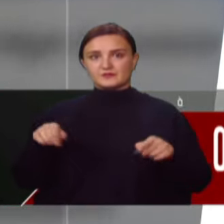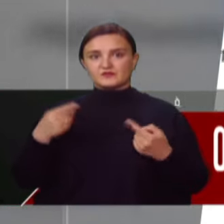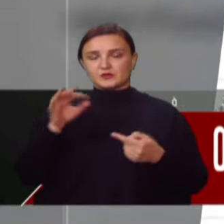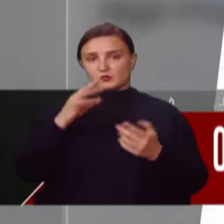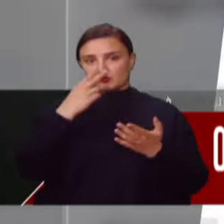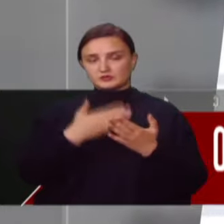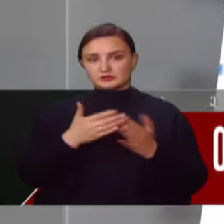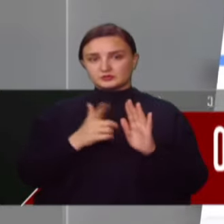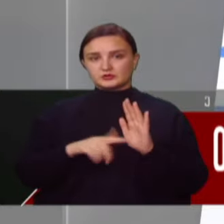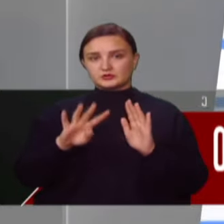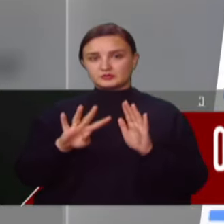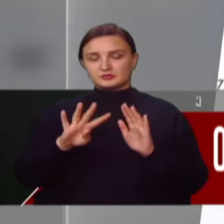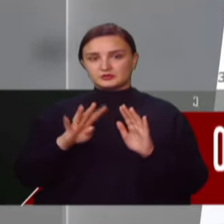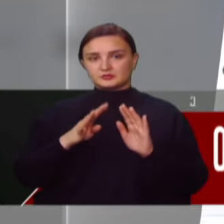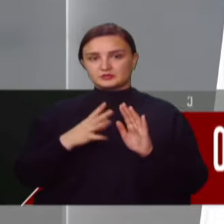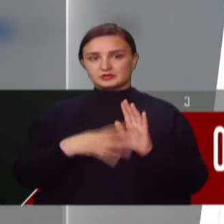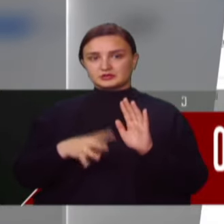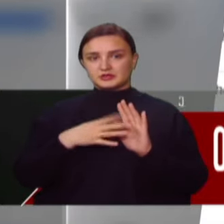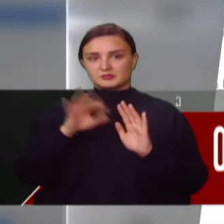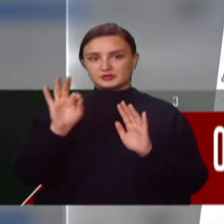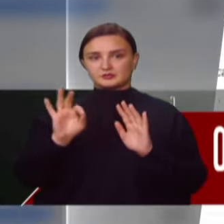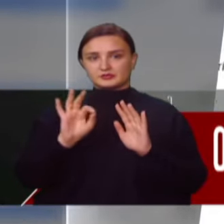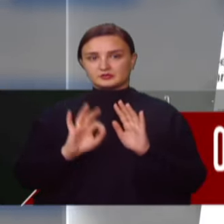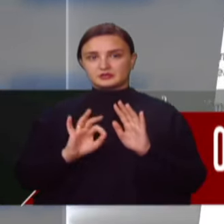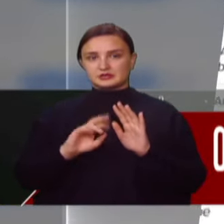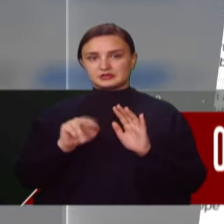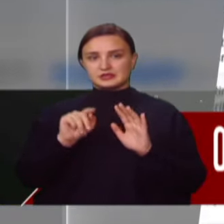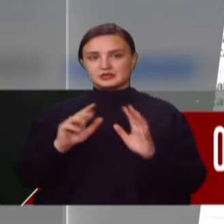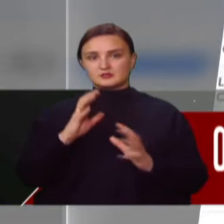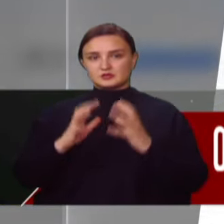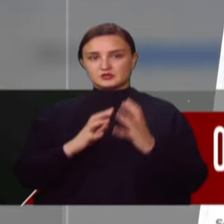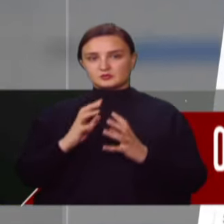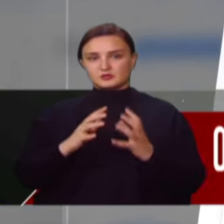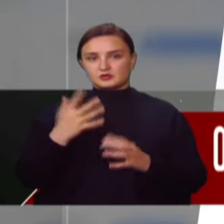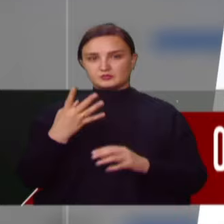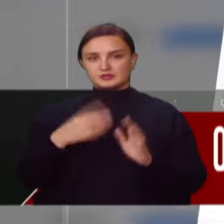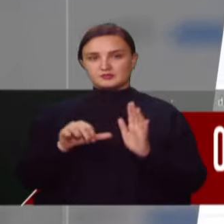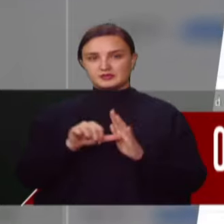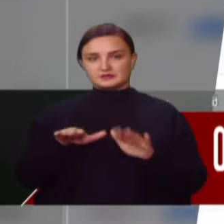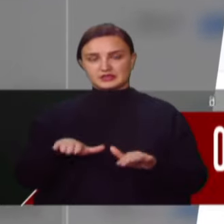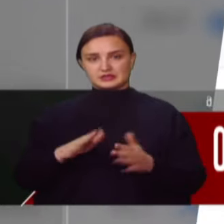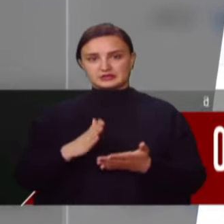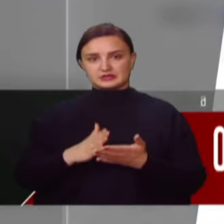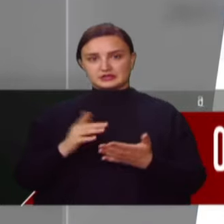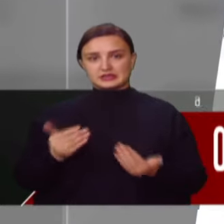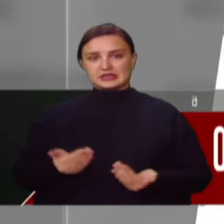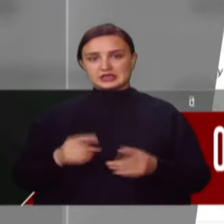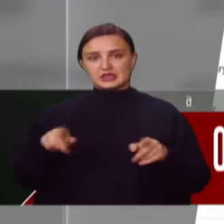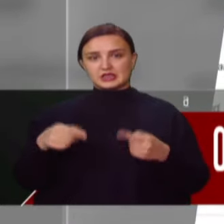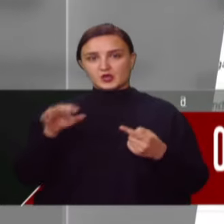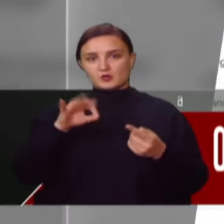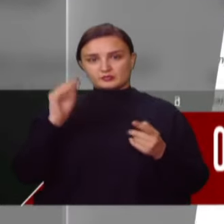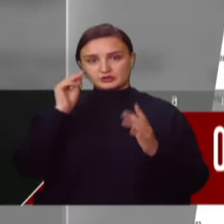კი 74.99 მიასადი% და ის მსოფლიოში 56 ადგილზეა. კეთილდღეობის